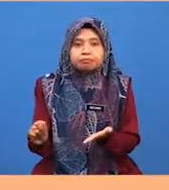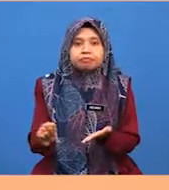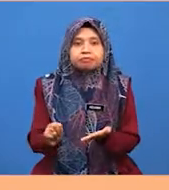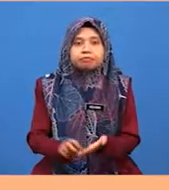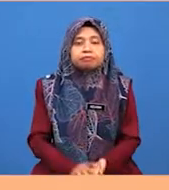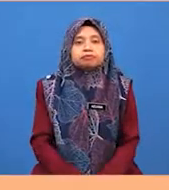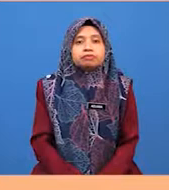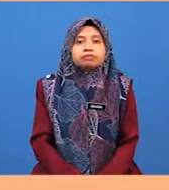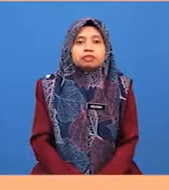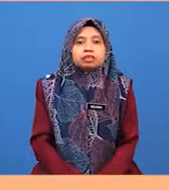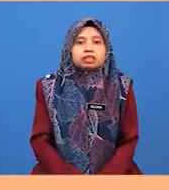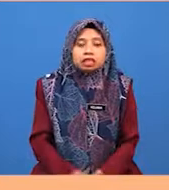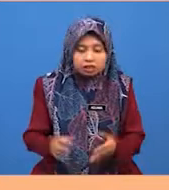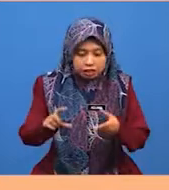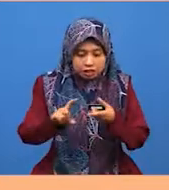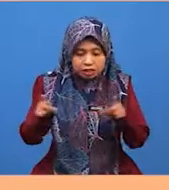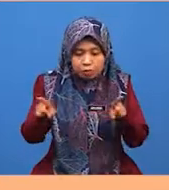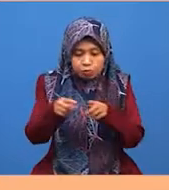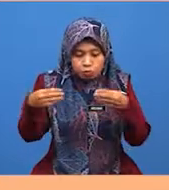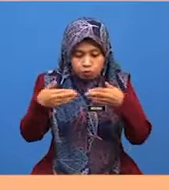Cuba kamu cantumkan.